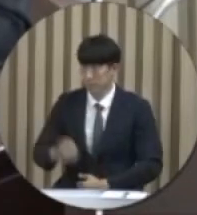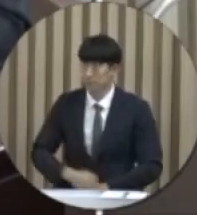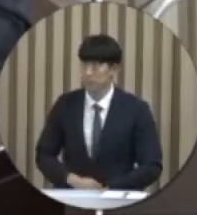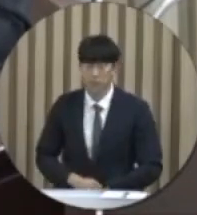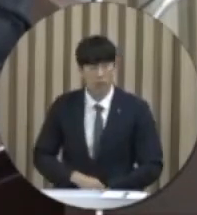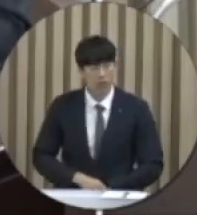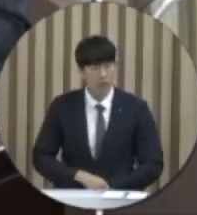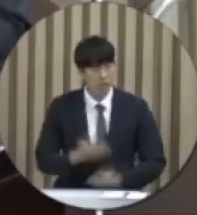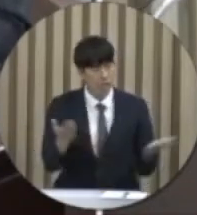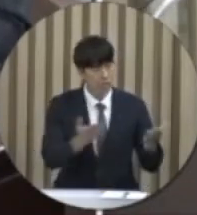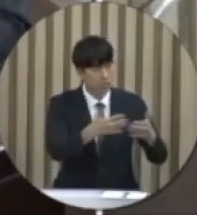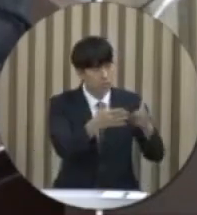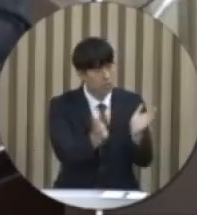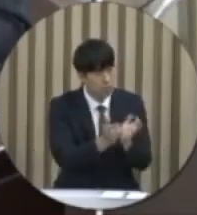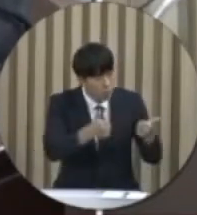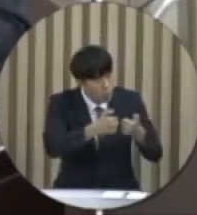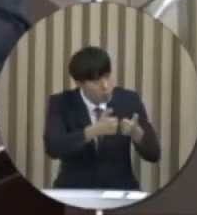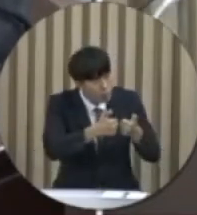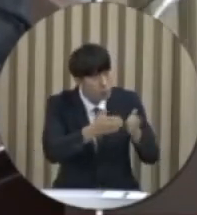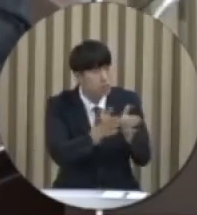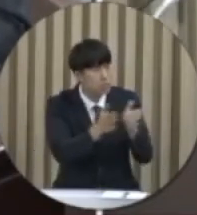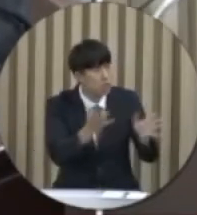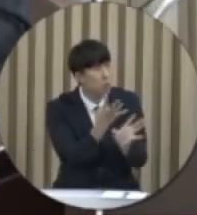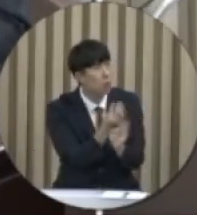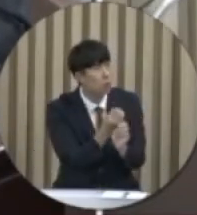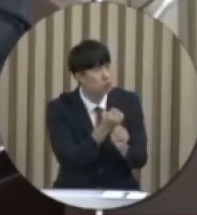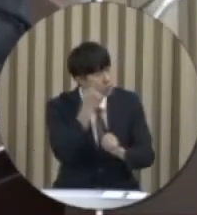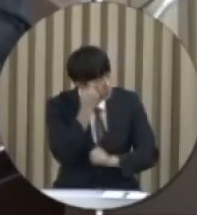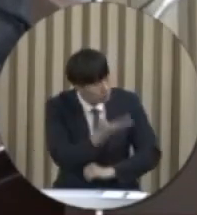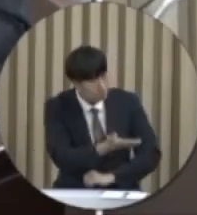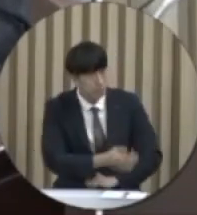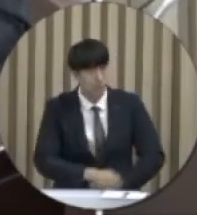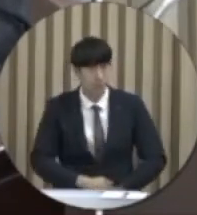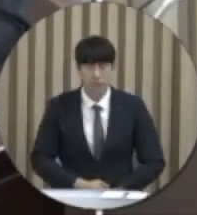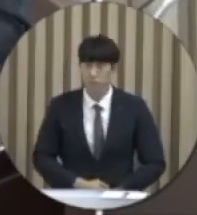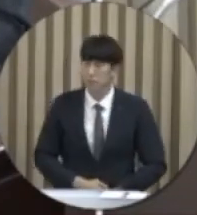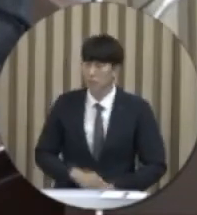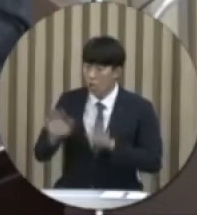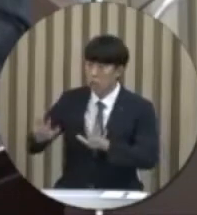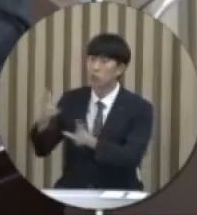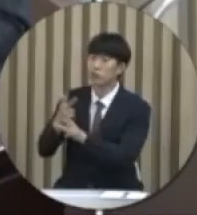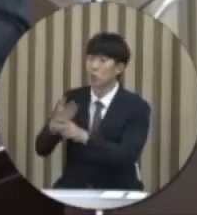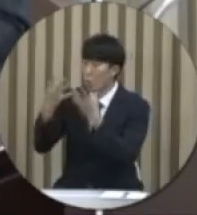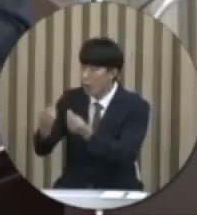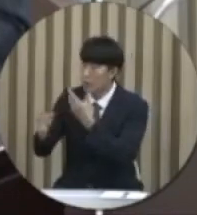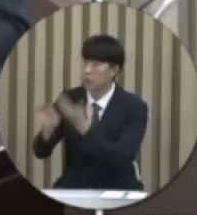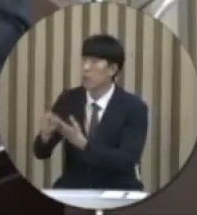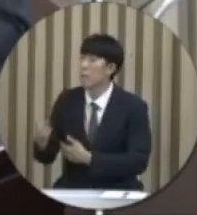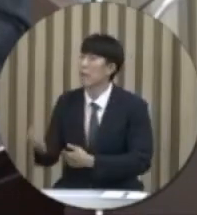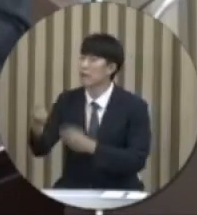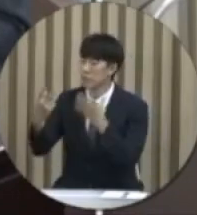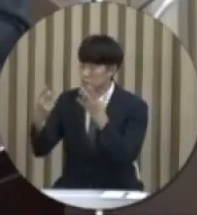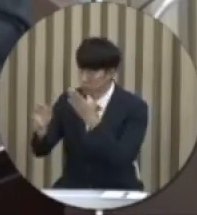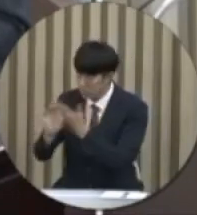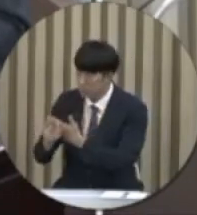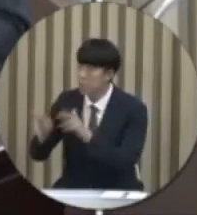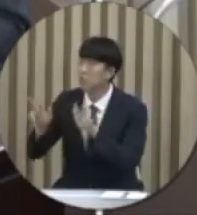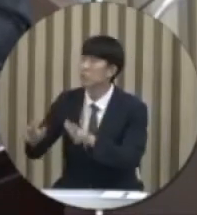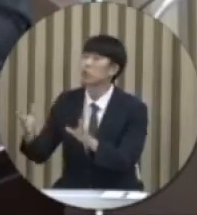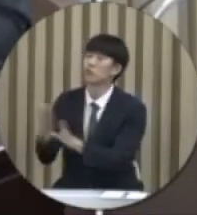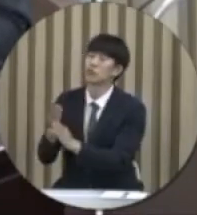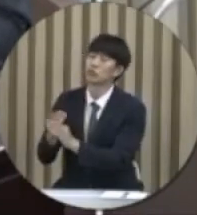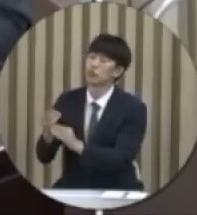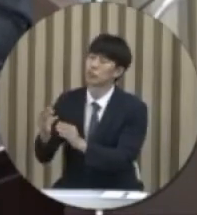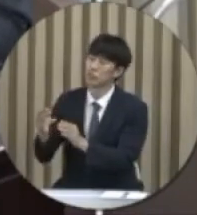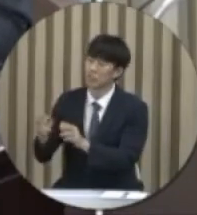그러면 TF팀의 회의는 언제부터 진행될 거라고 예상하고 있나요? 이번 주에 완료되면 빠르면 이번 주, 늦으면 다음 주부터 진행될 거로 예상하고